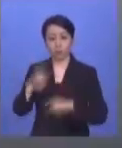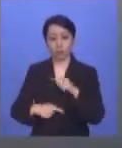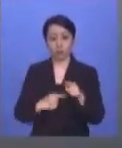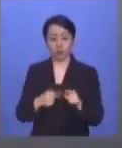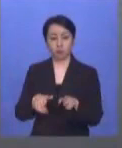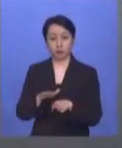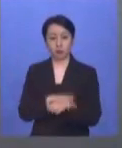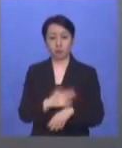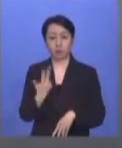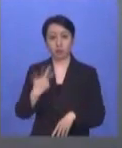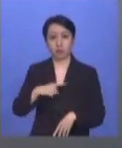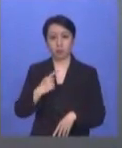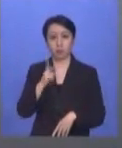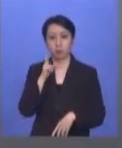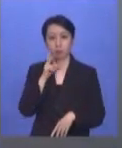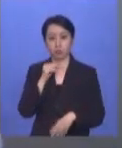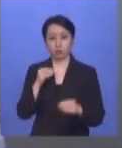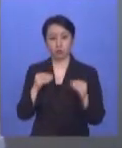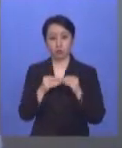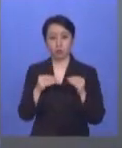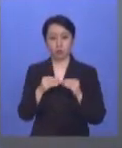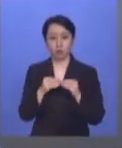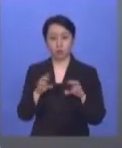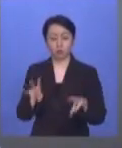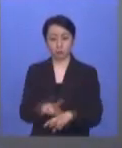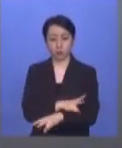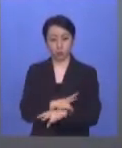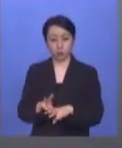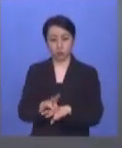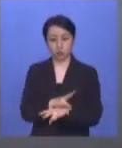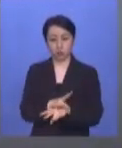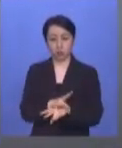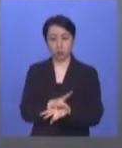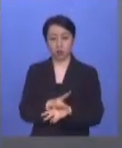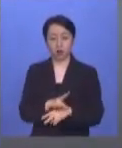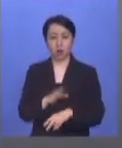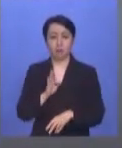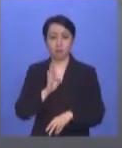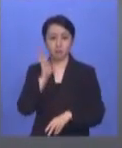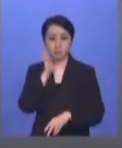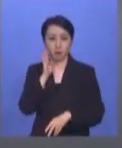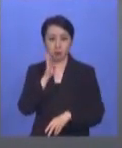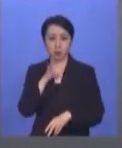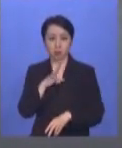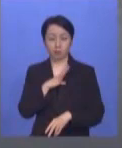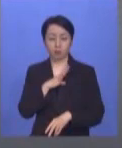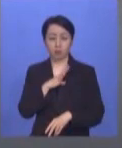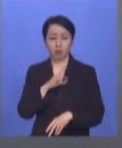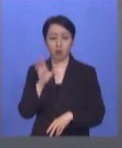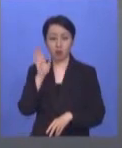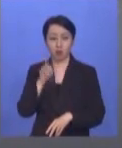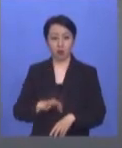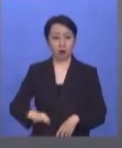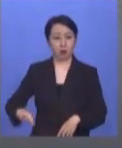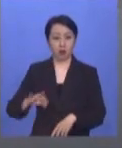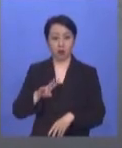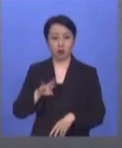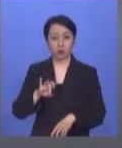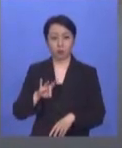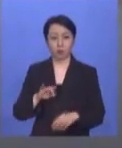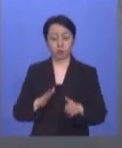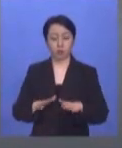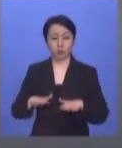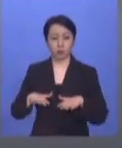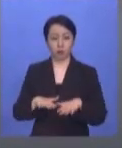переливы числа в 10 ночи получается вода поступила со стороны озр на